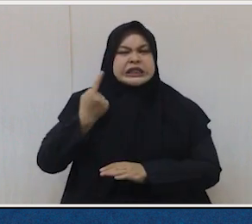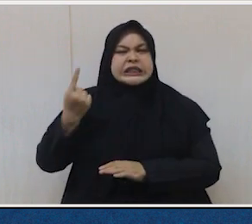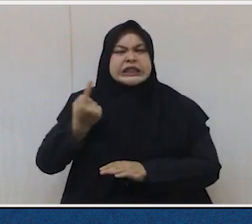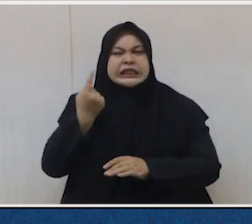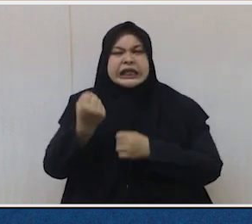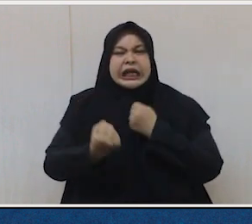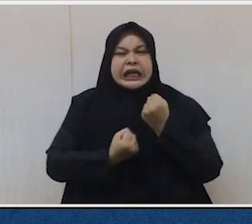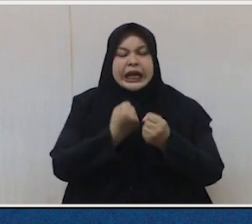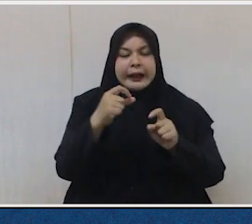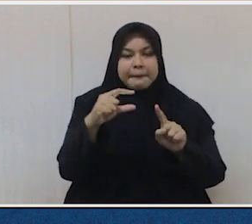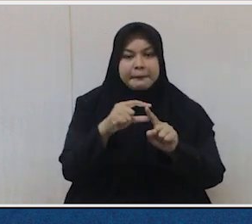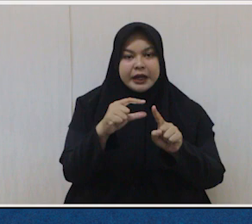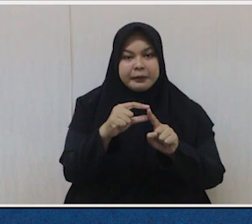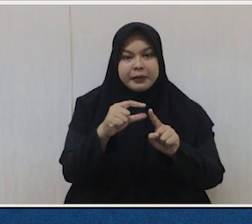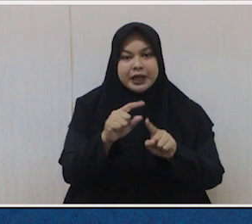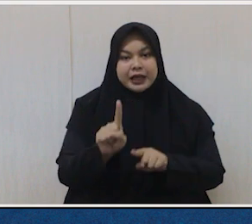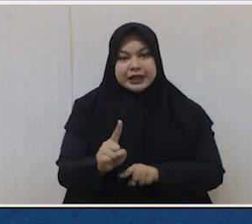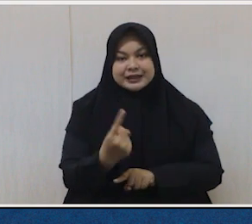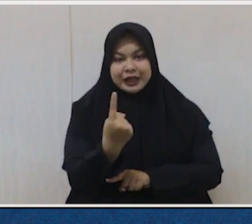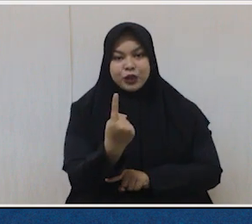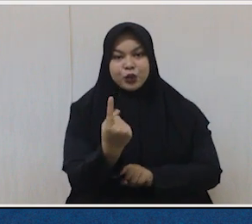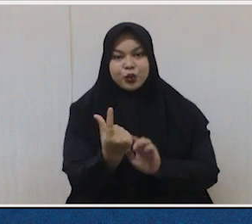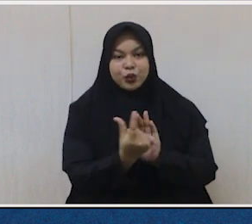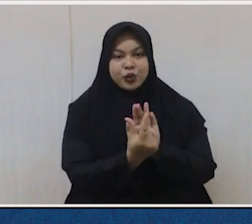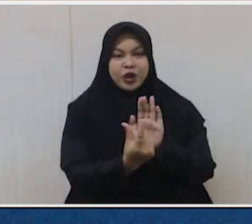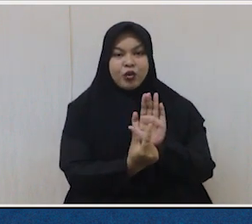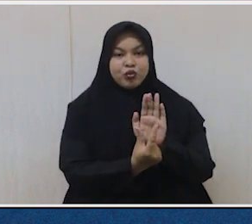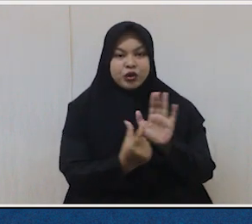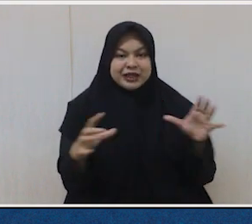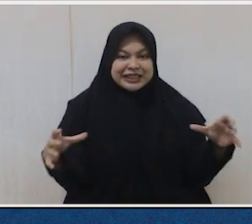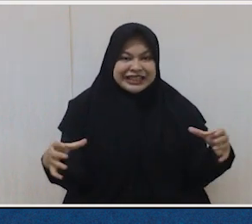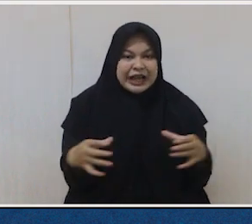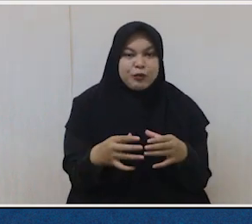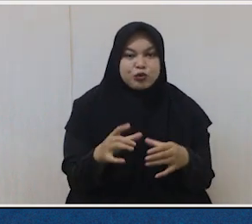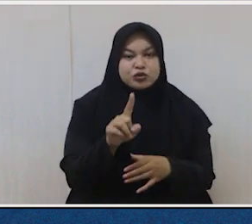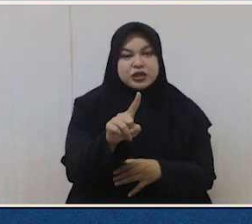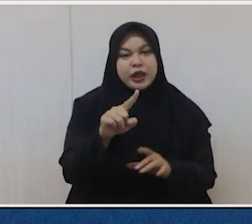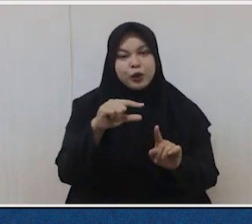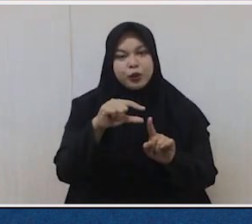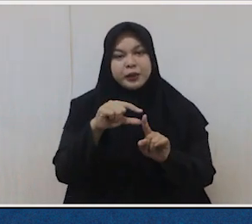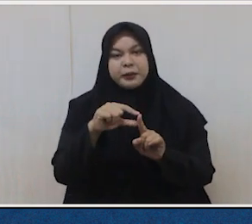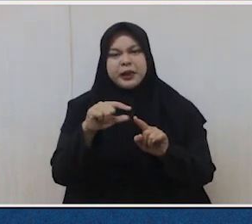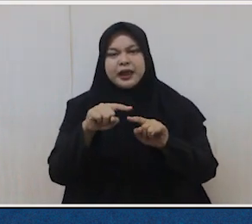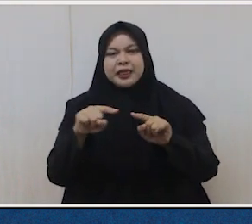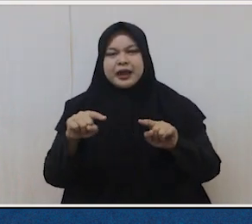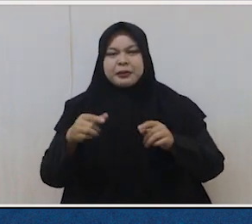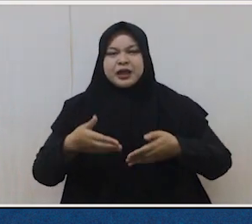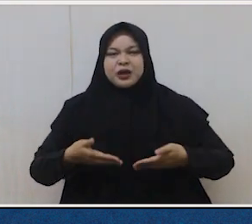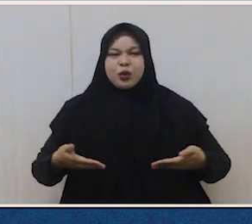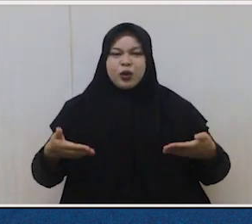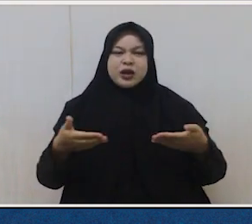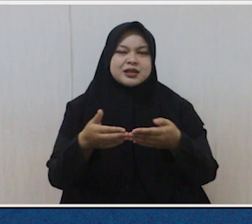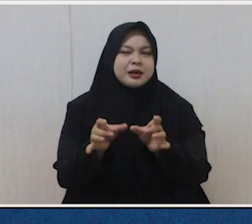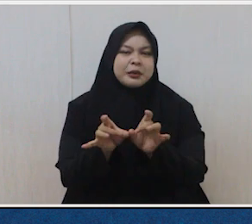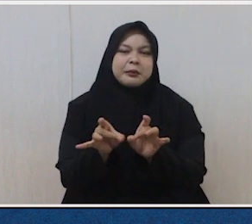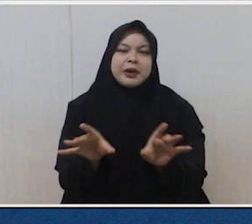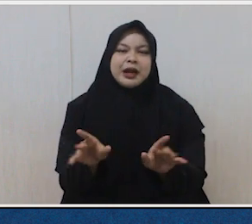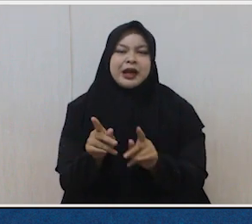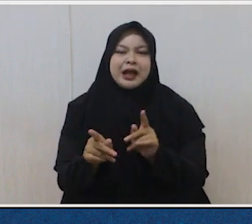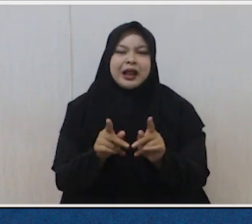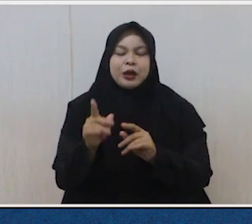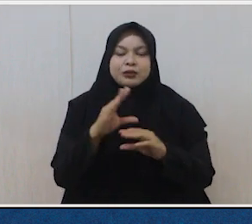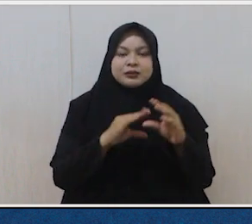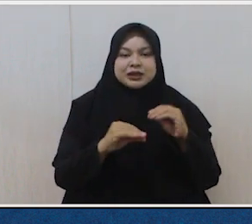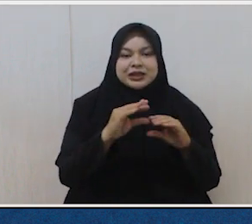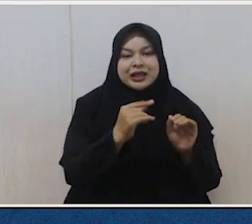ya jadi PP untuk satu undang-undang itu di di apa digabung jadi satu PP gitu nah tapi kondisinya agak berbeda Ketika kita bicara